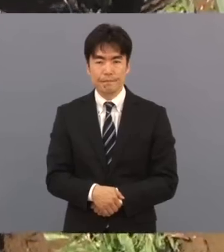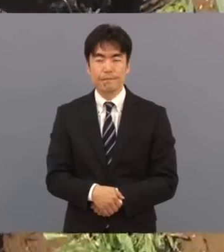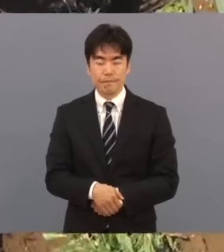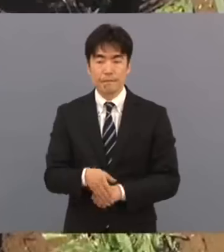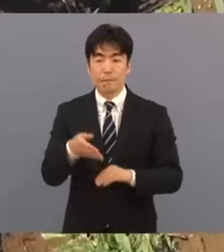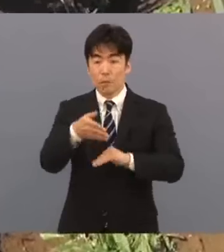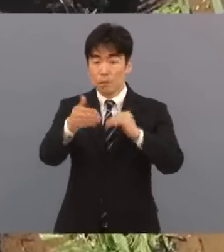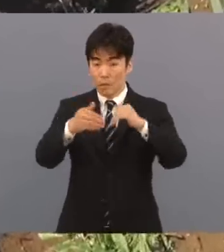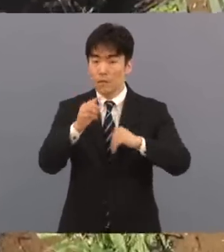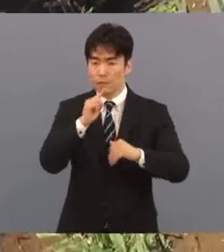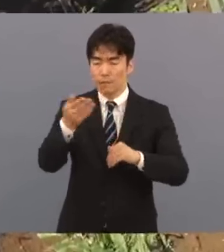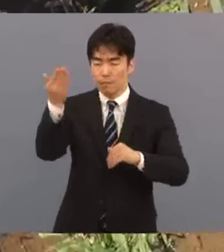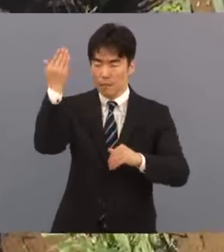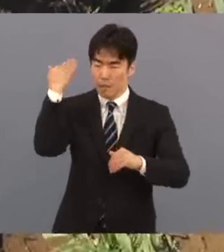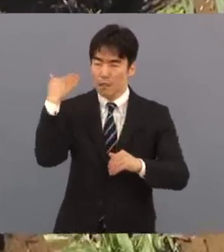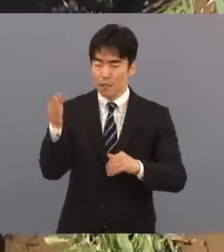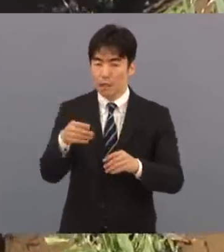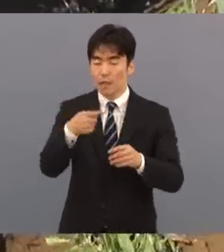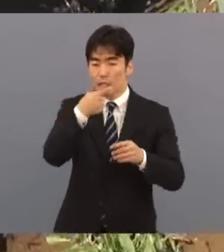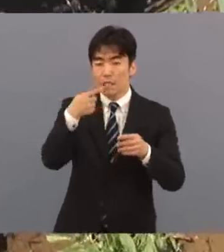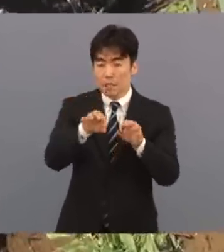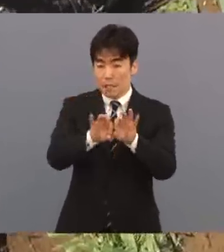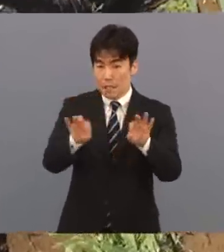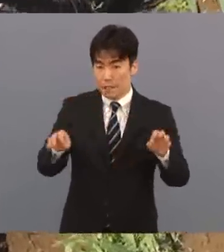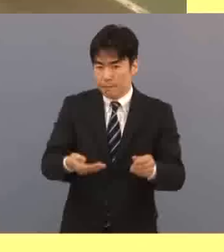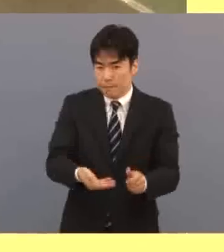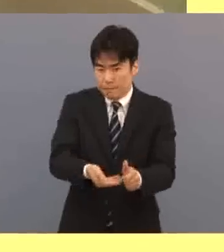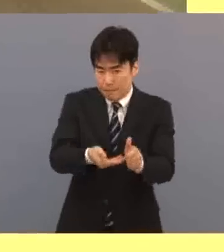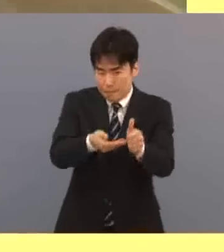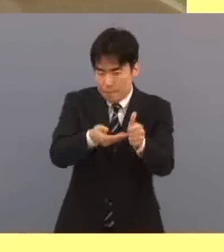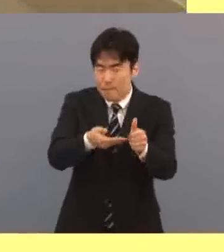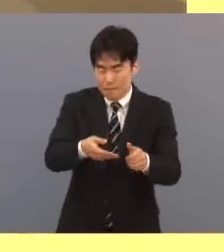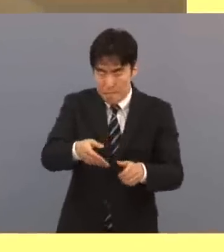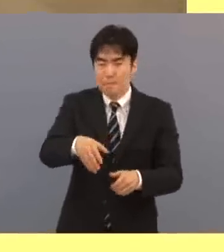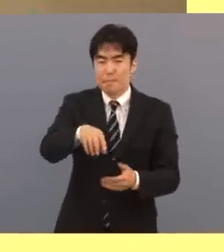越谷は古くからネギの産地です。